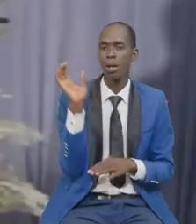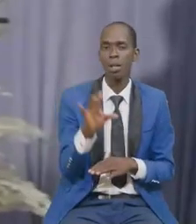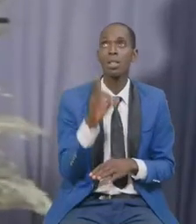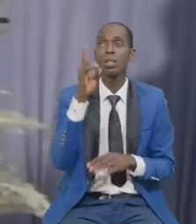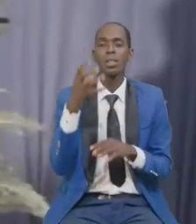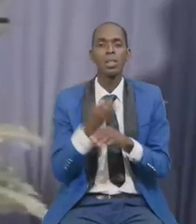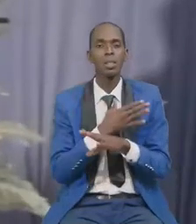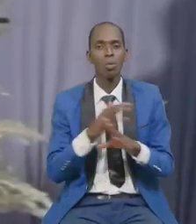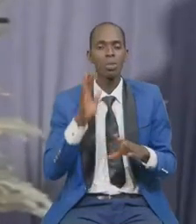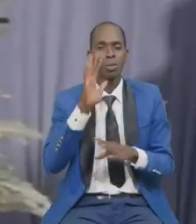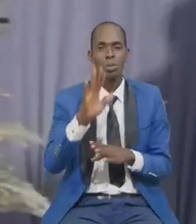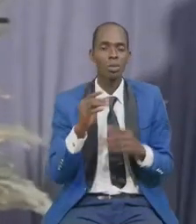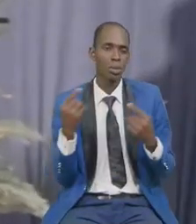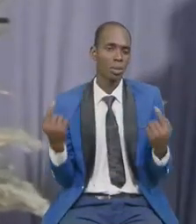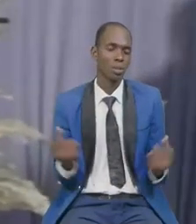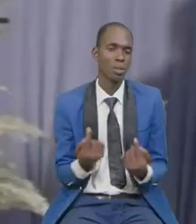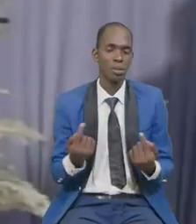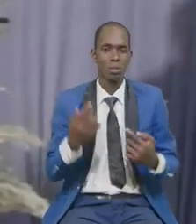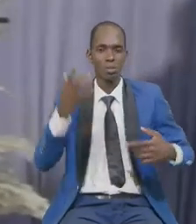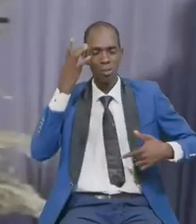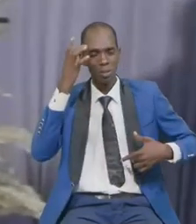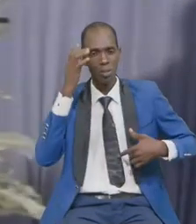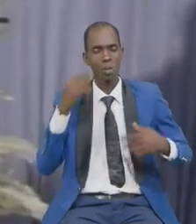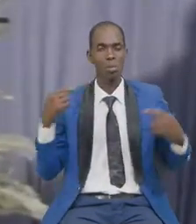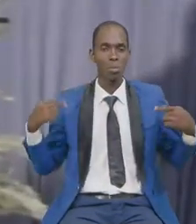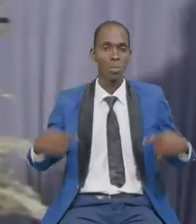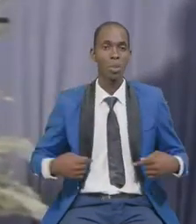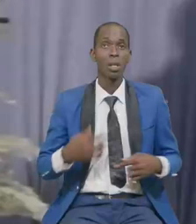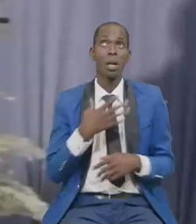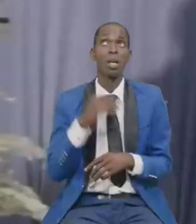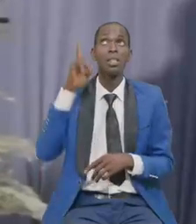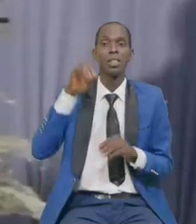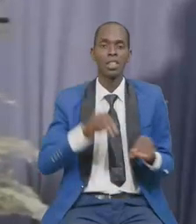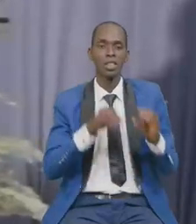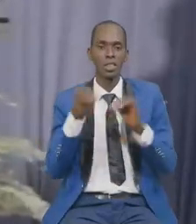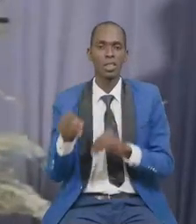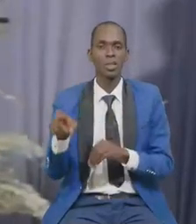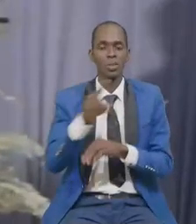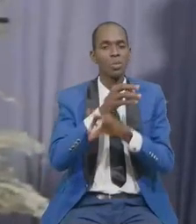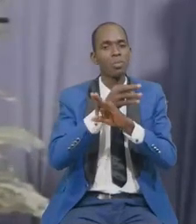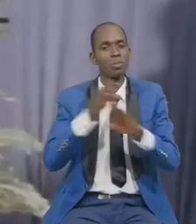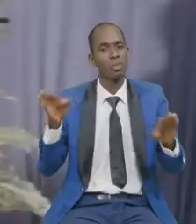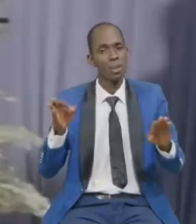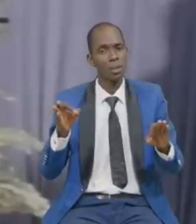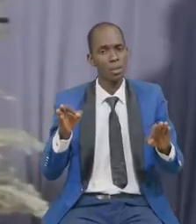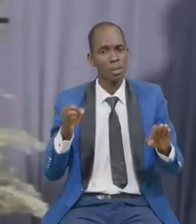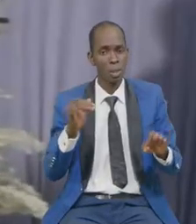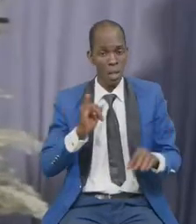tes infirmités. Et il t'a franchi. J'ai dit, il t'a